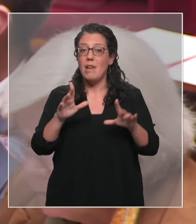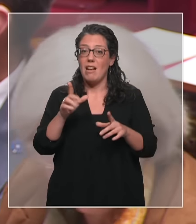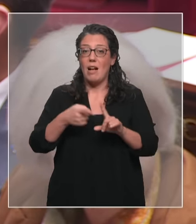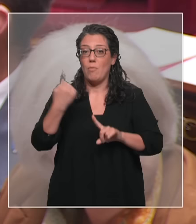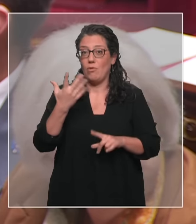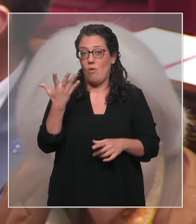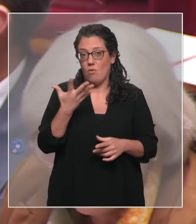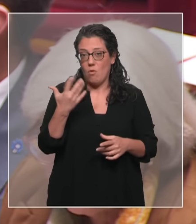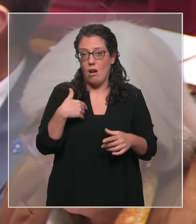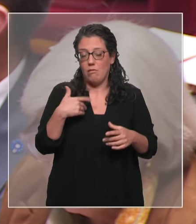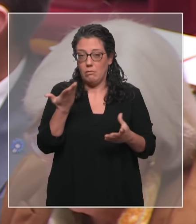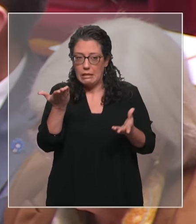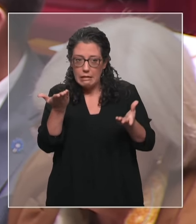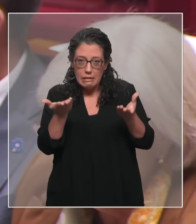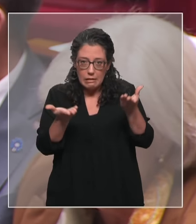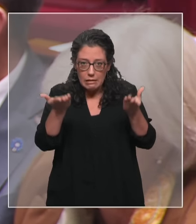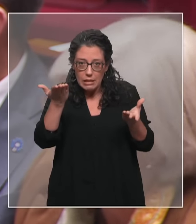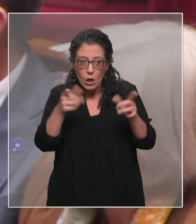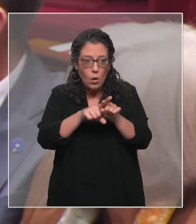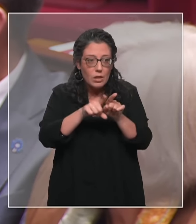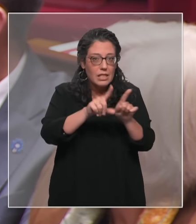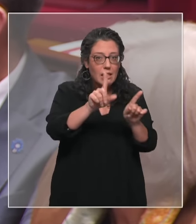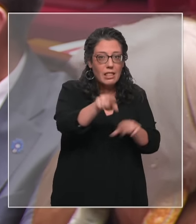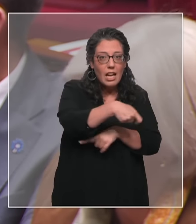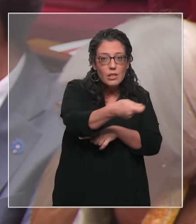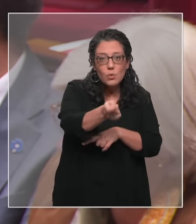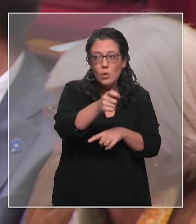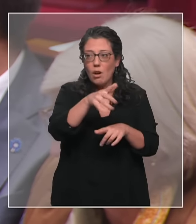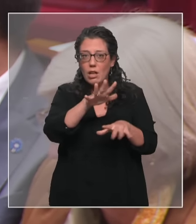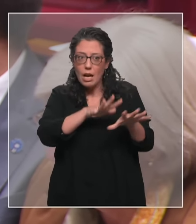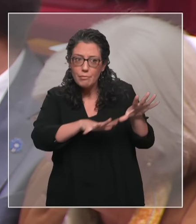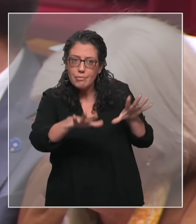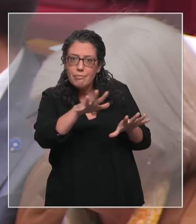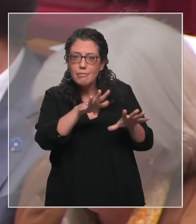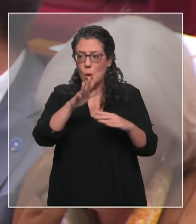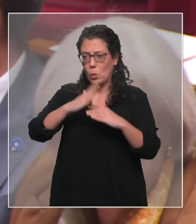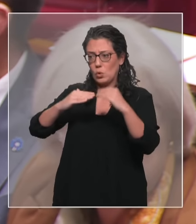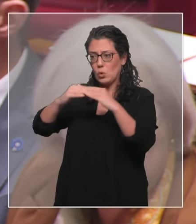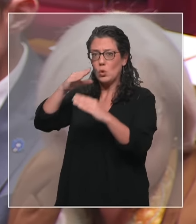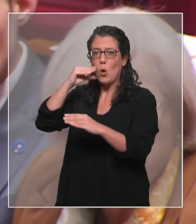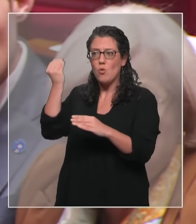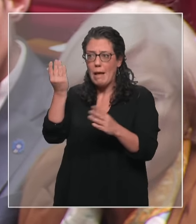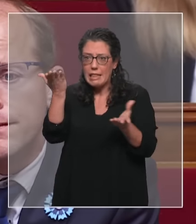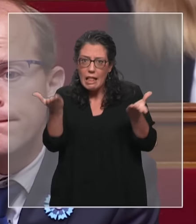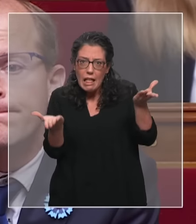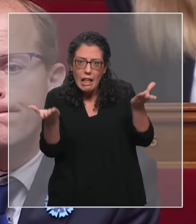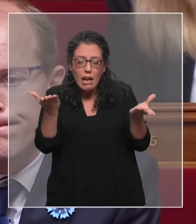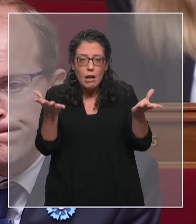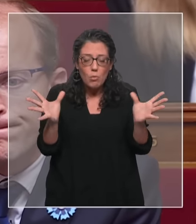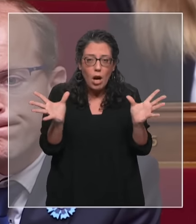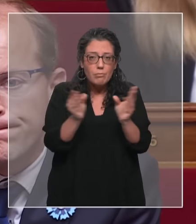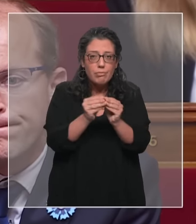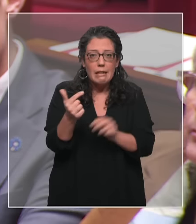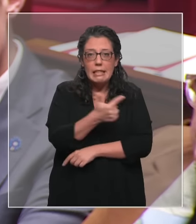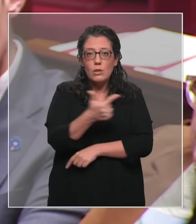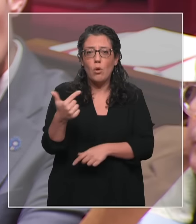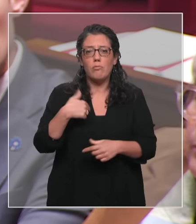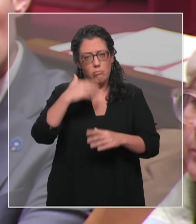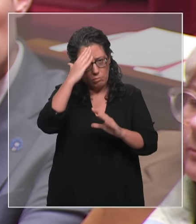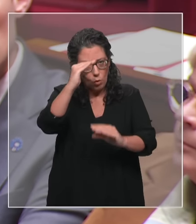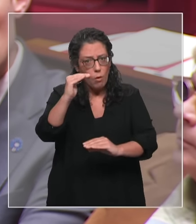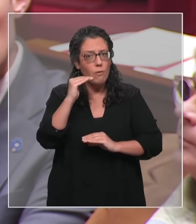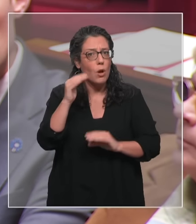mieux ménager la nature et de mieux ménager les constructions humaines de façon à concilier les deux. Vous pouvez compter sur nous pour